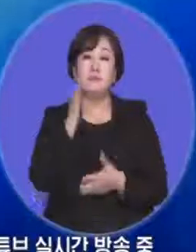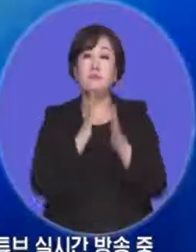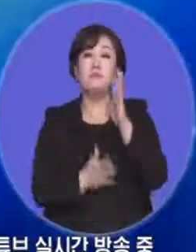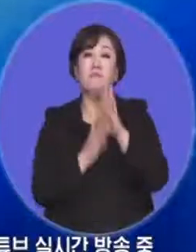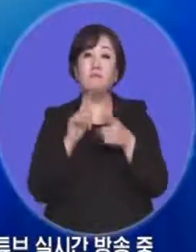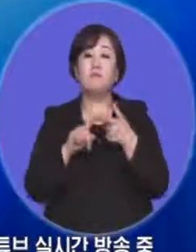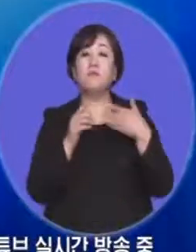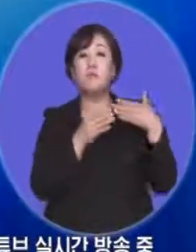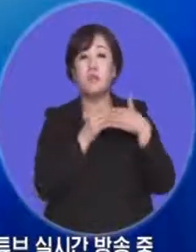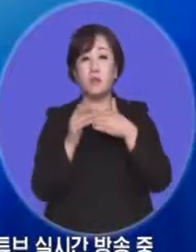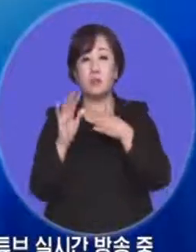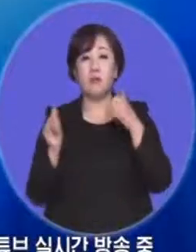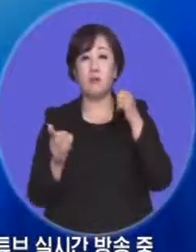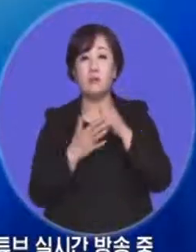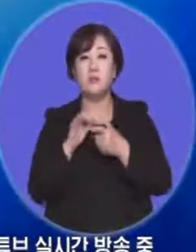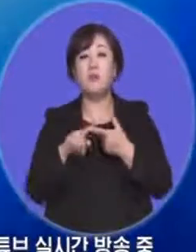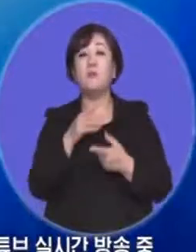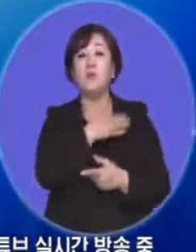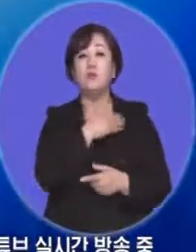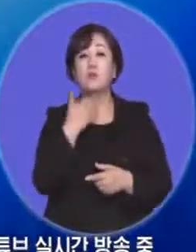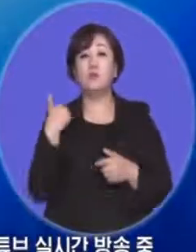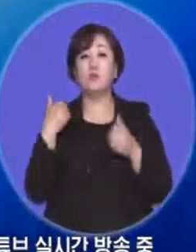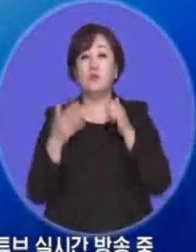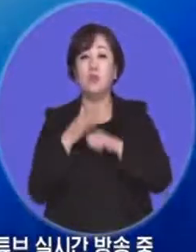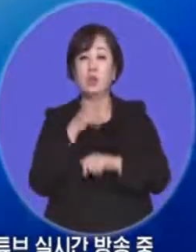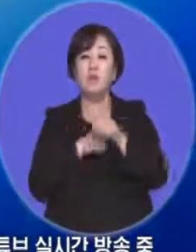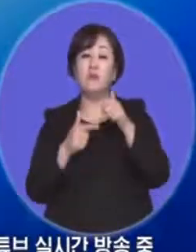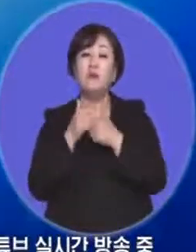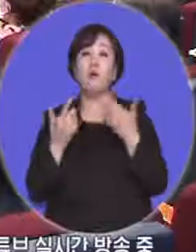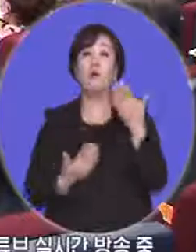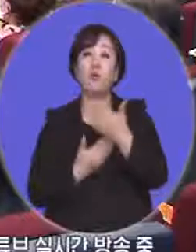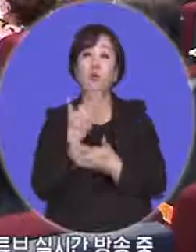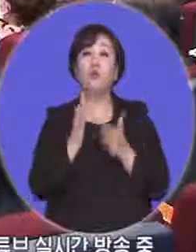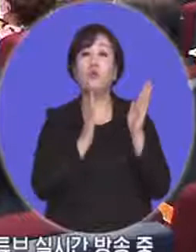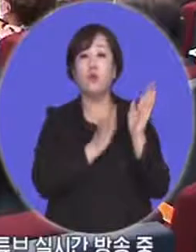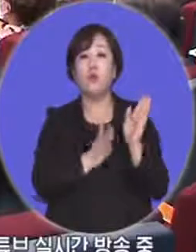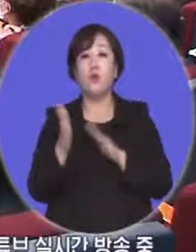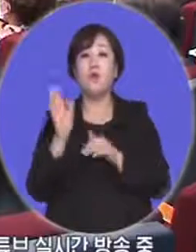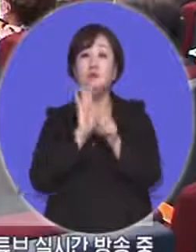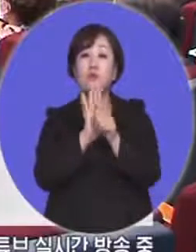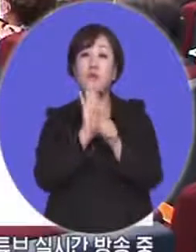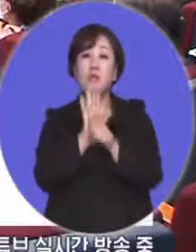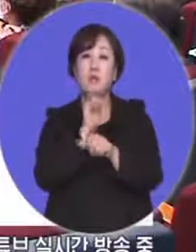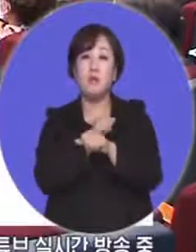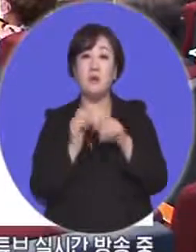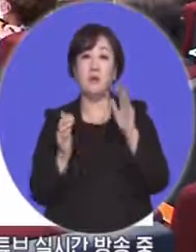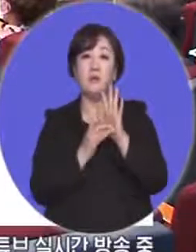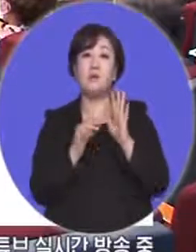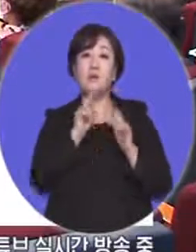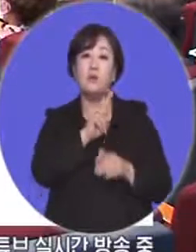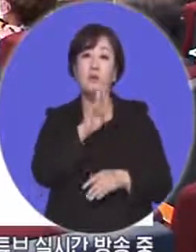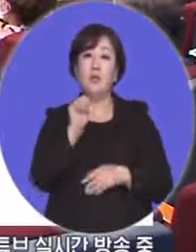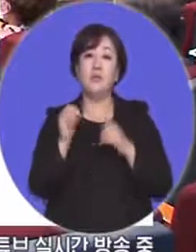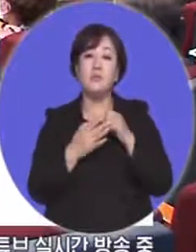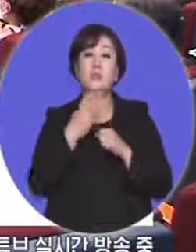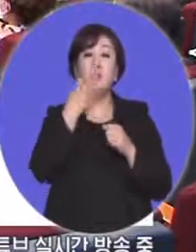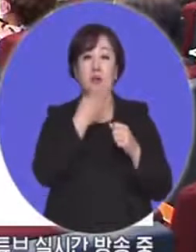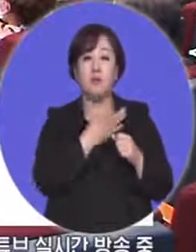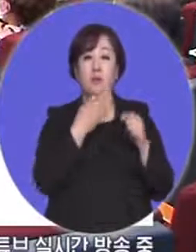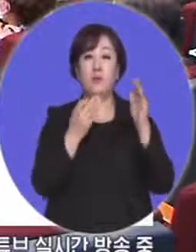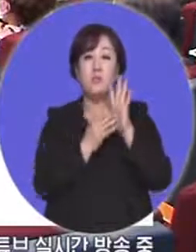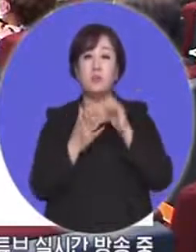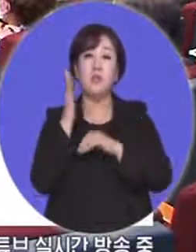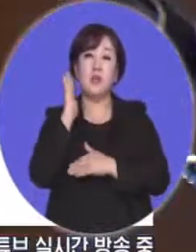울산 지역 리더들에게 품격 높은 강의와 폭넓은 교류 기회를 제공하고 있는 제4기 UBC 아카데미 14번째